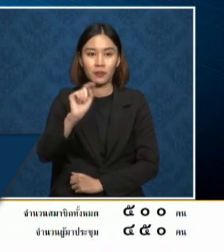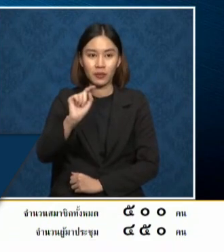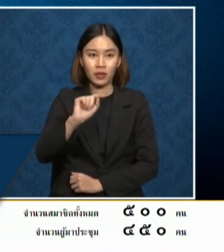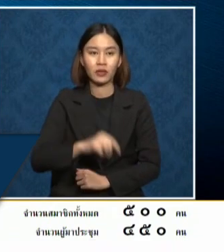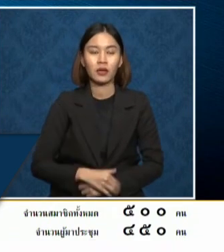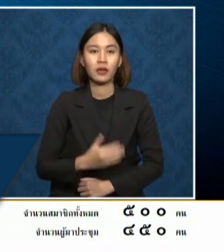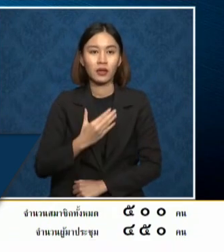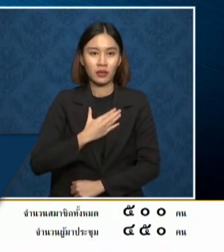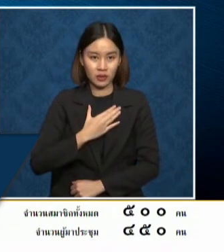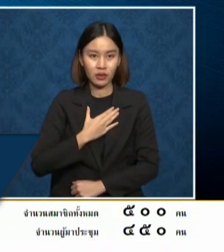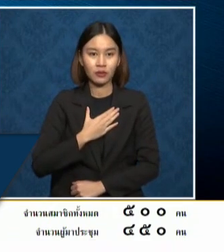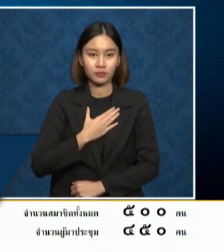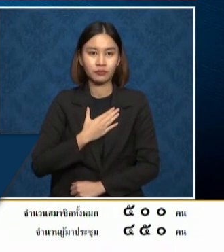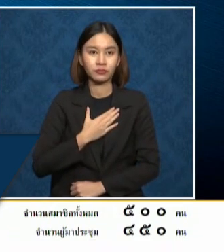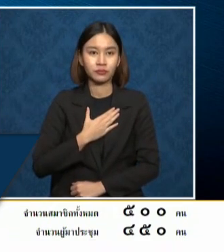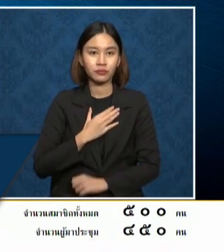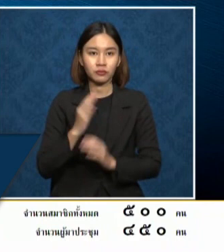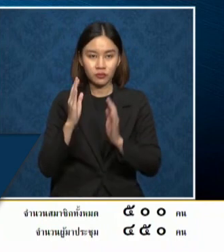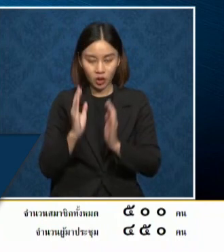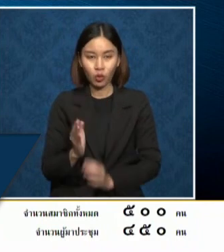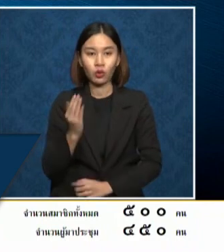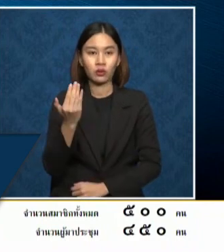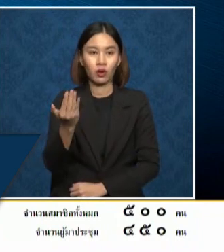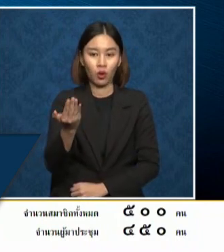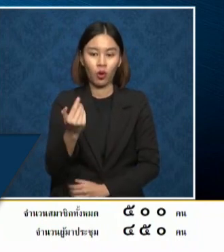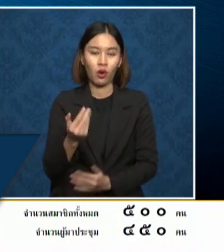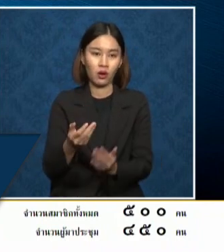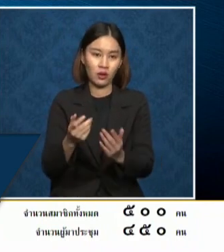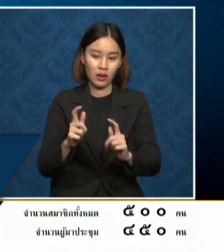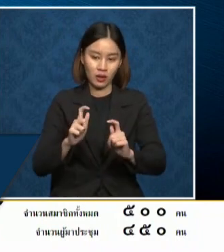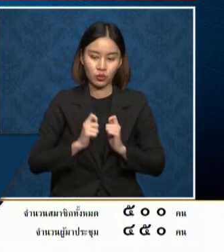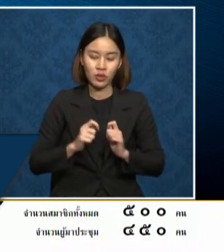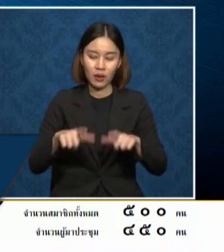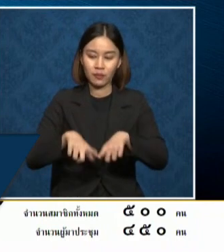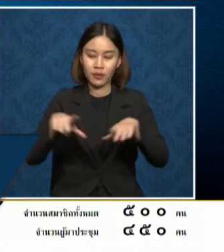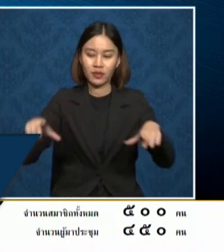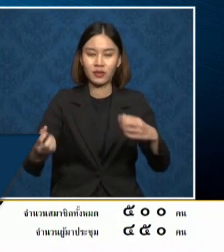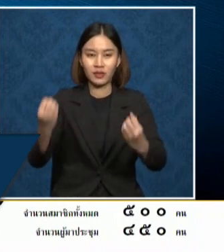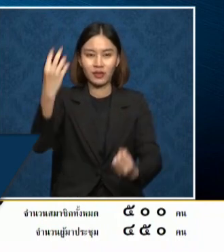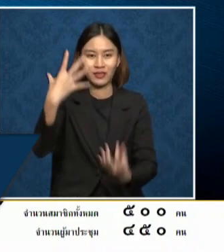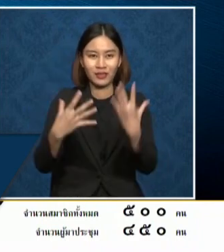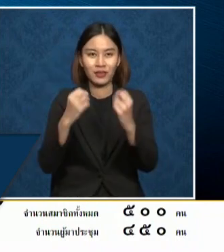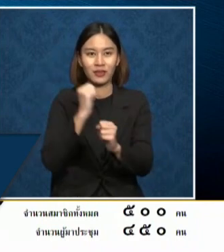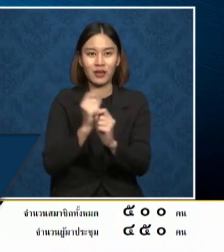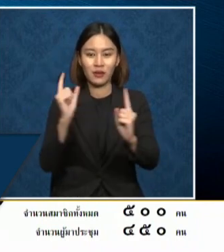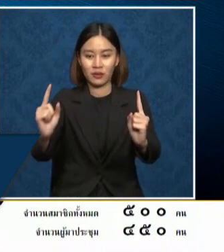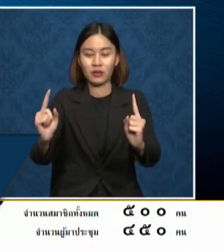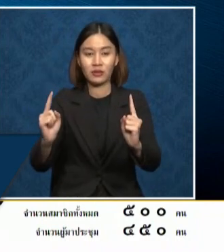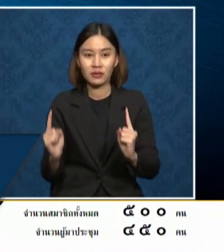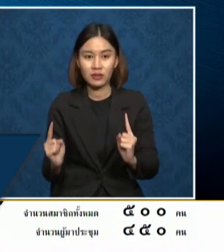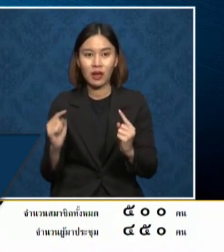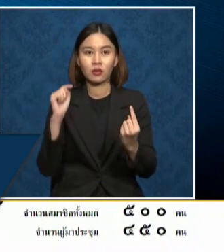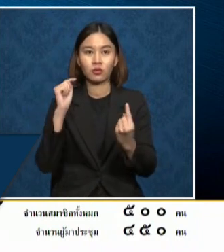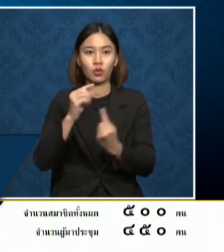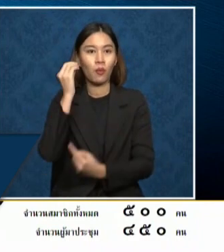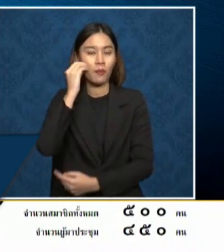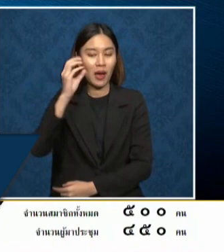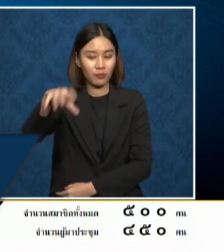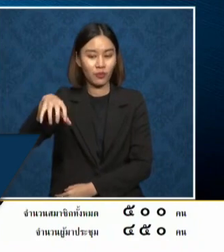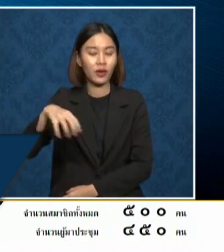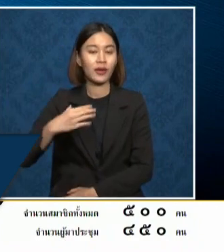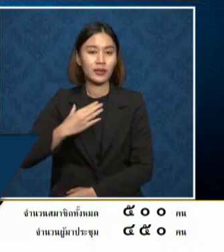คะดิฉันนี่แหละค่ะเป็นผู้เคยขออนุญาตใช้พื้นที่ป่าเพื่อปักเสาผ้าสายเข้ากับหมู่บ้านของดิฉัน